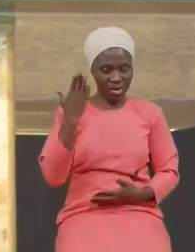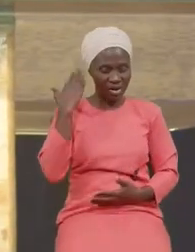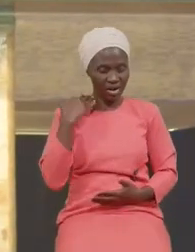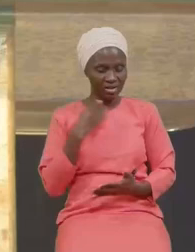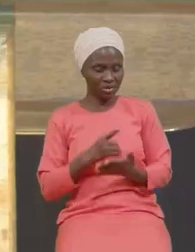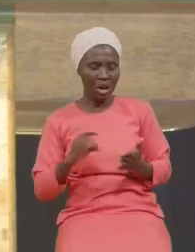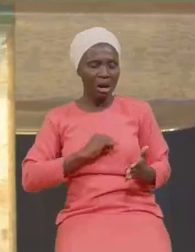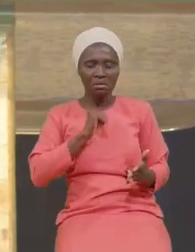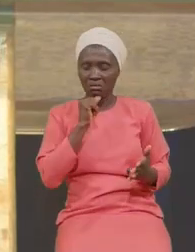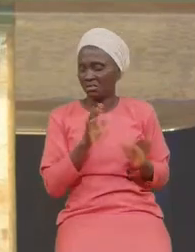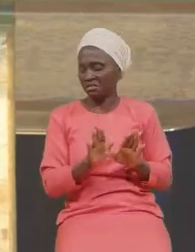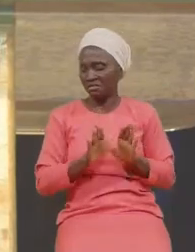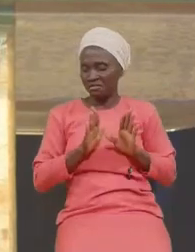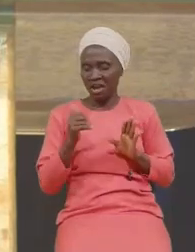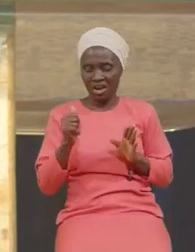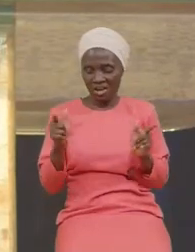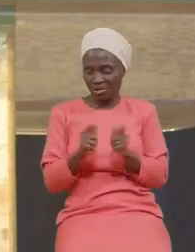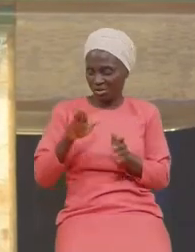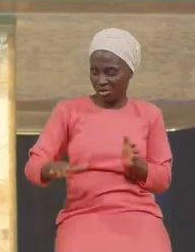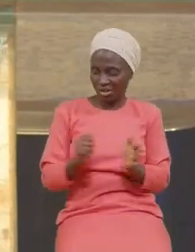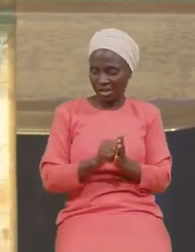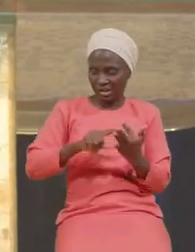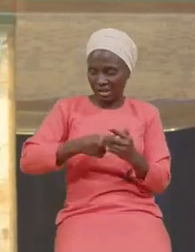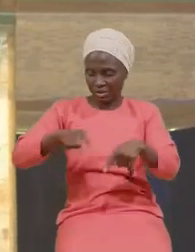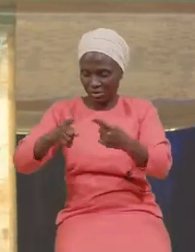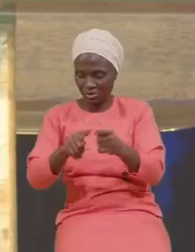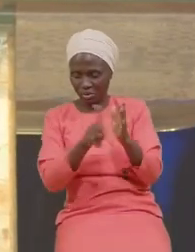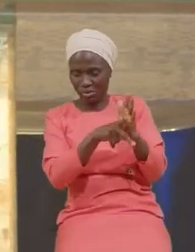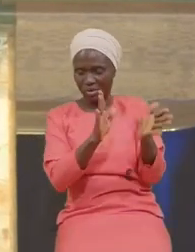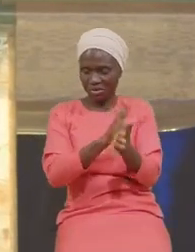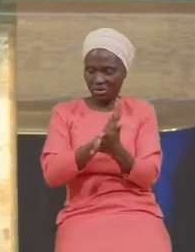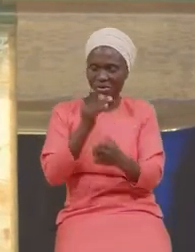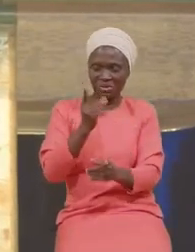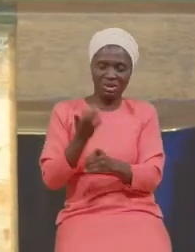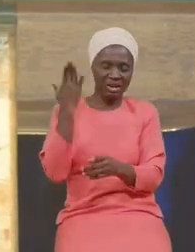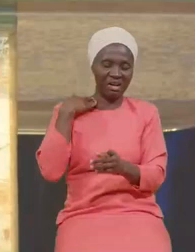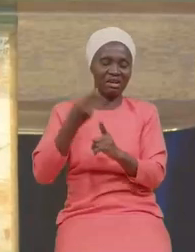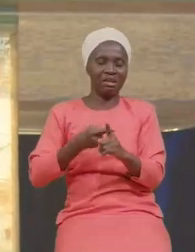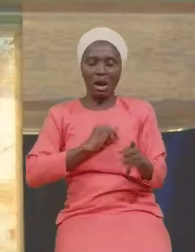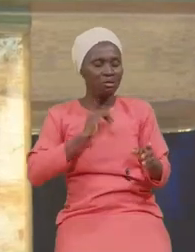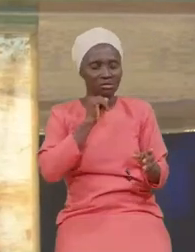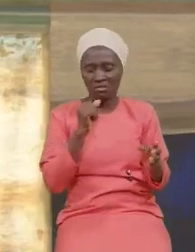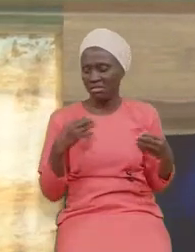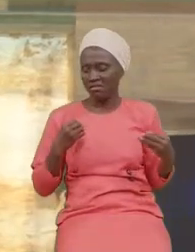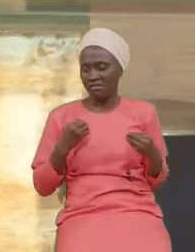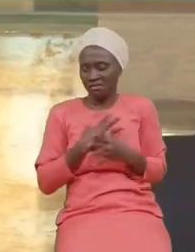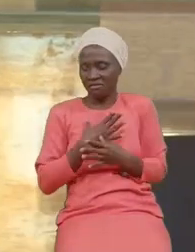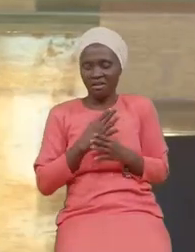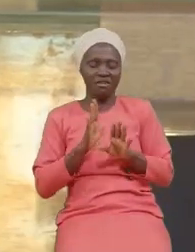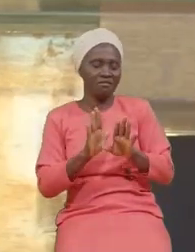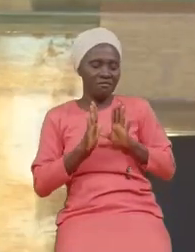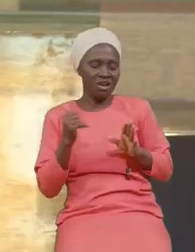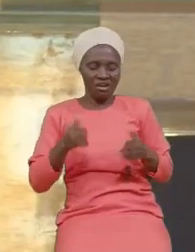né la semaine passée je ne vais pas craindre un petit là un enfant qui a commencé de fréquenter l'école